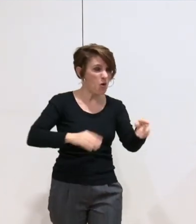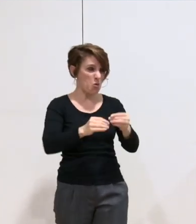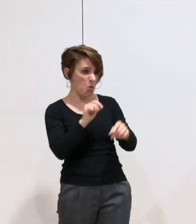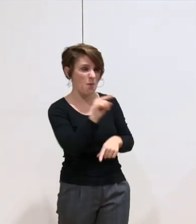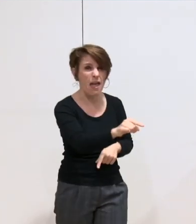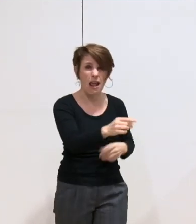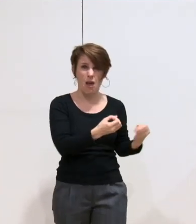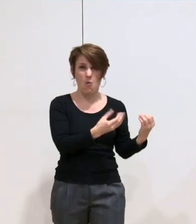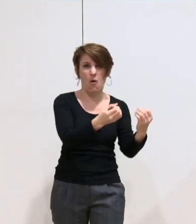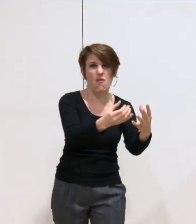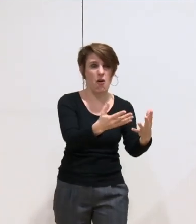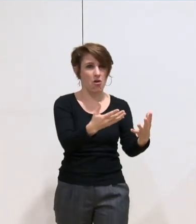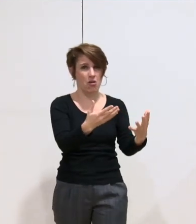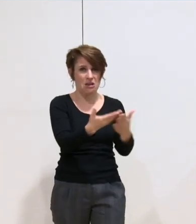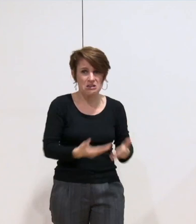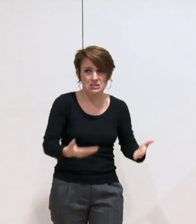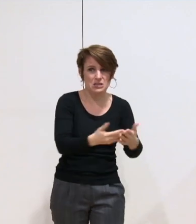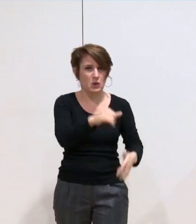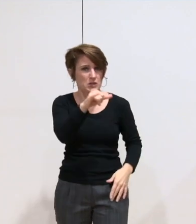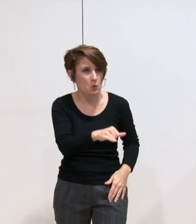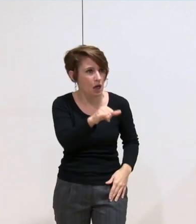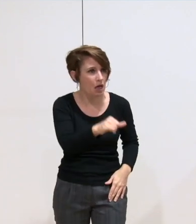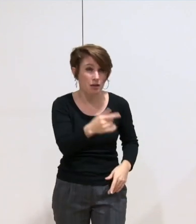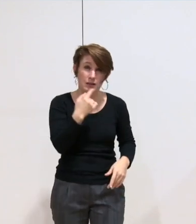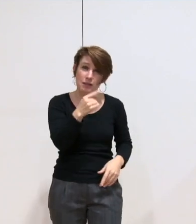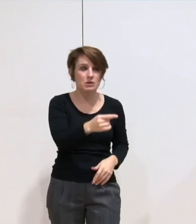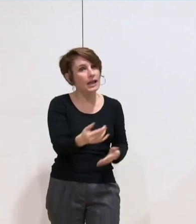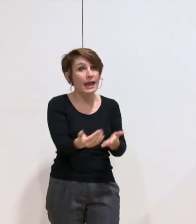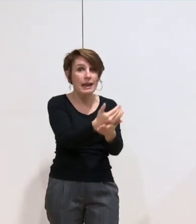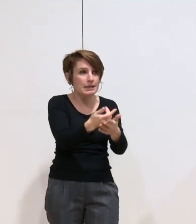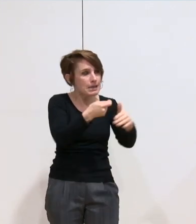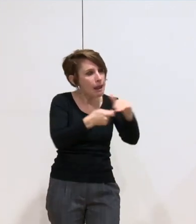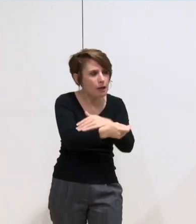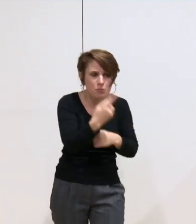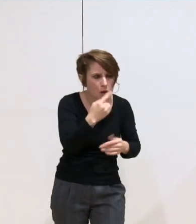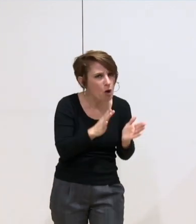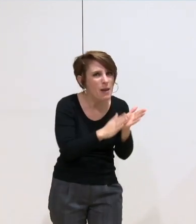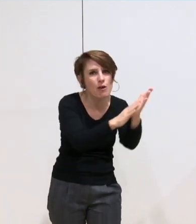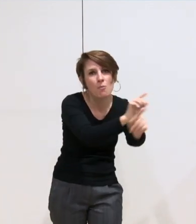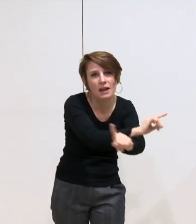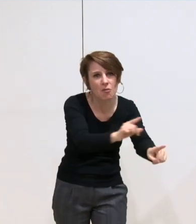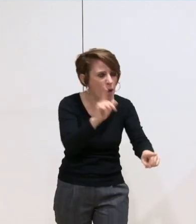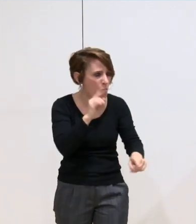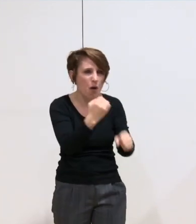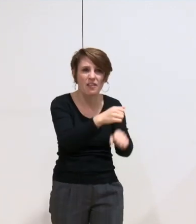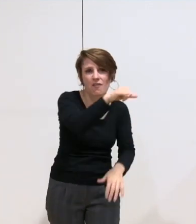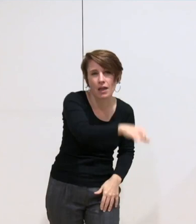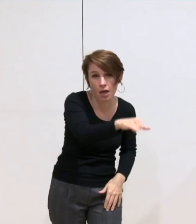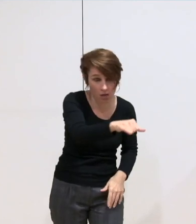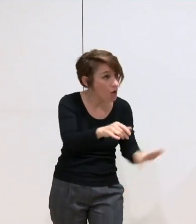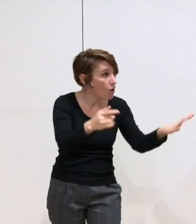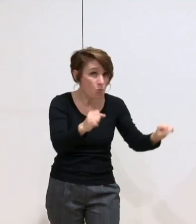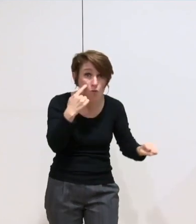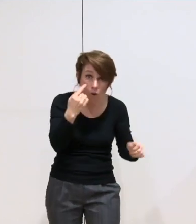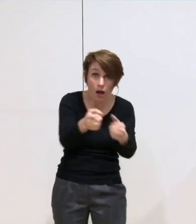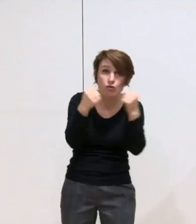pas leur faibles émoluments au sein du conseil municipal. Lisez le journal de l'ADES et vous verrez à quel point l'attaque est